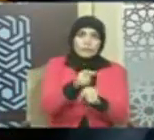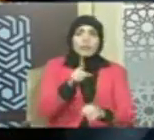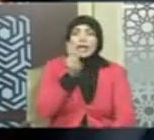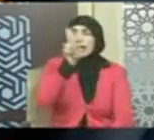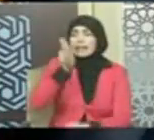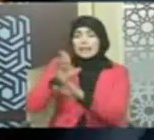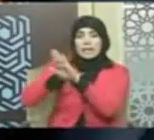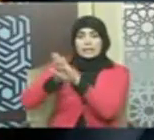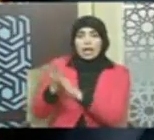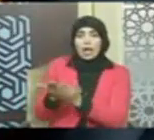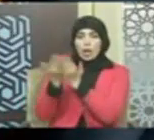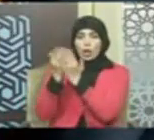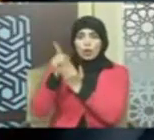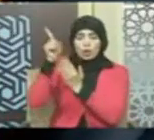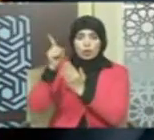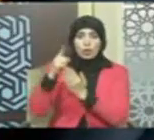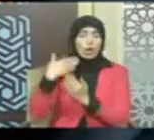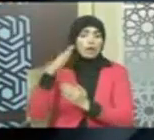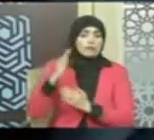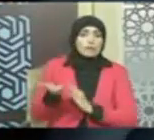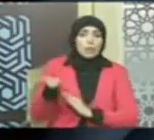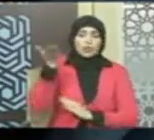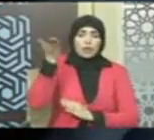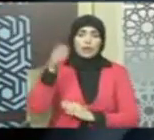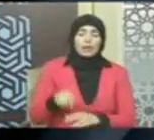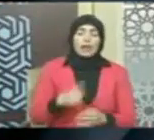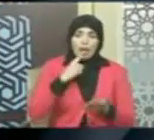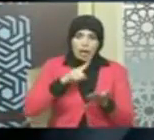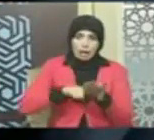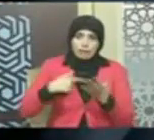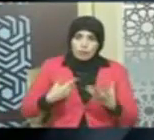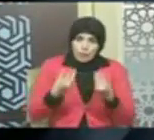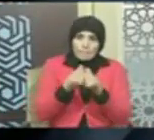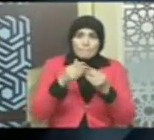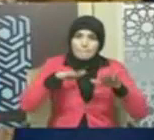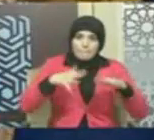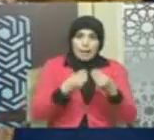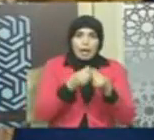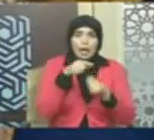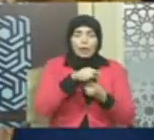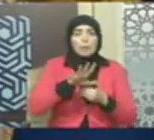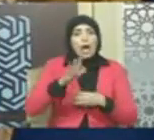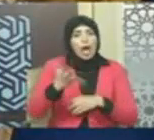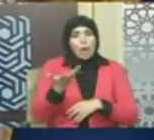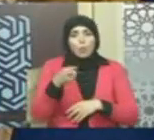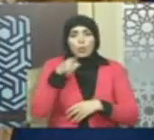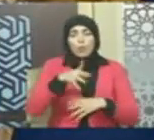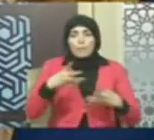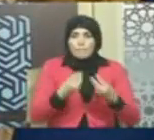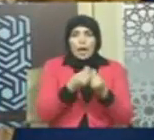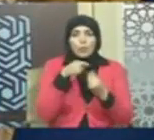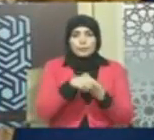نسأل الله عز وجل أن نكون منهم أو أن نكون